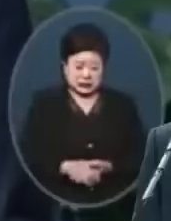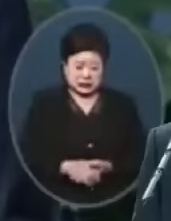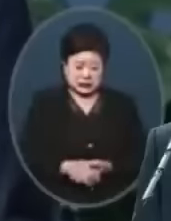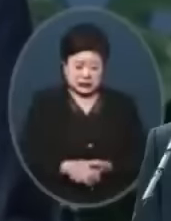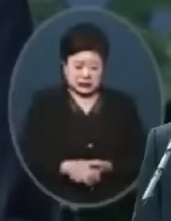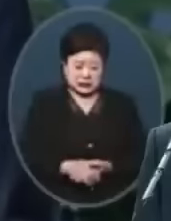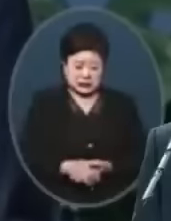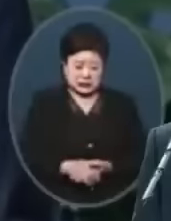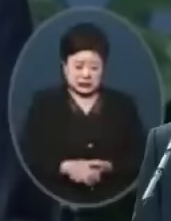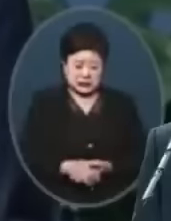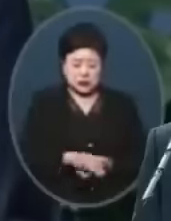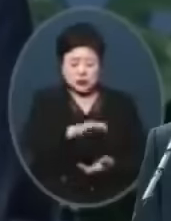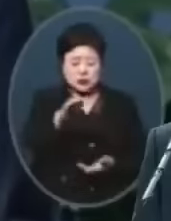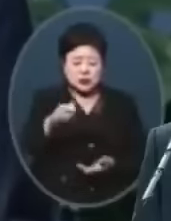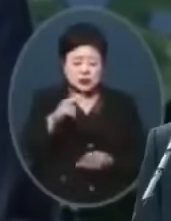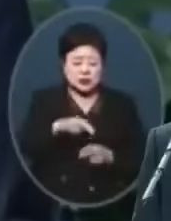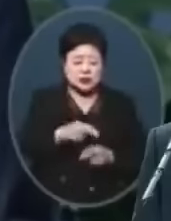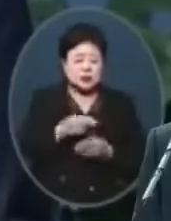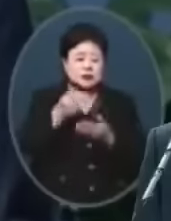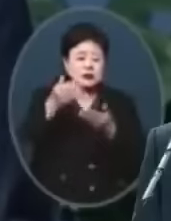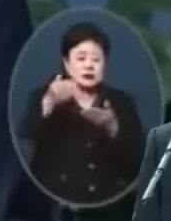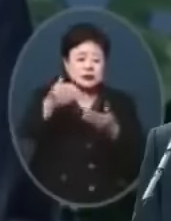있는 제물은